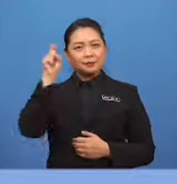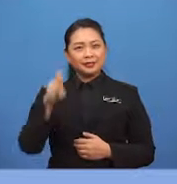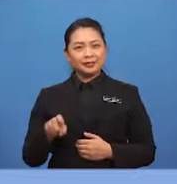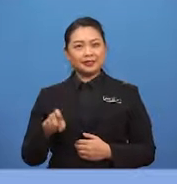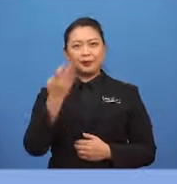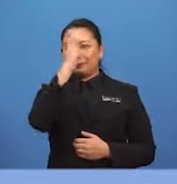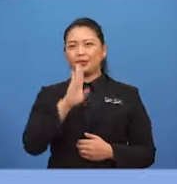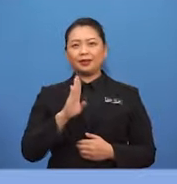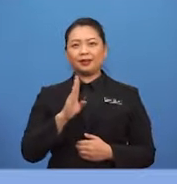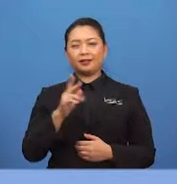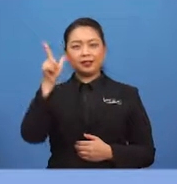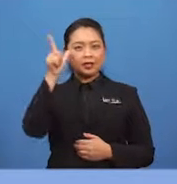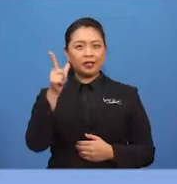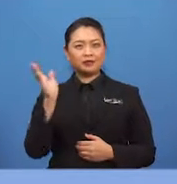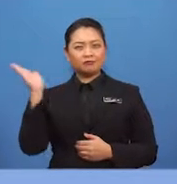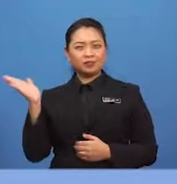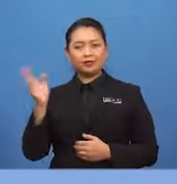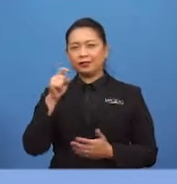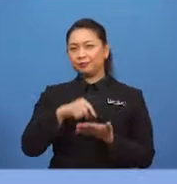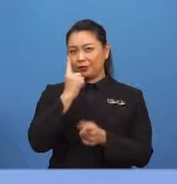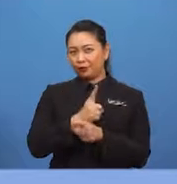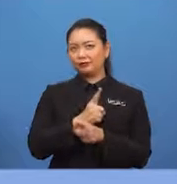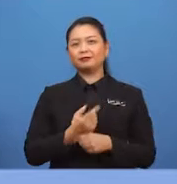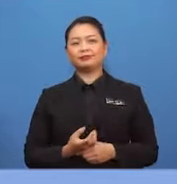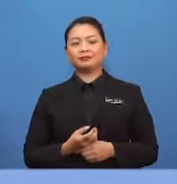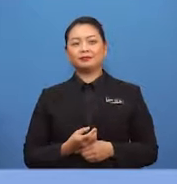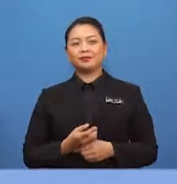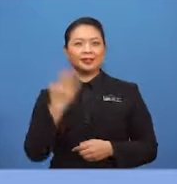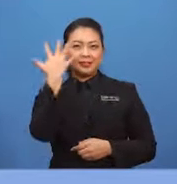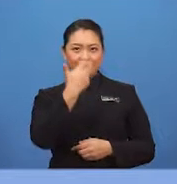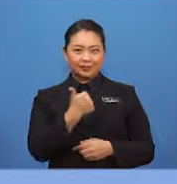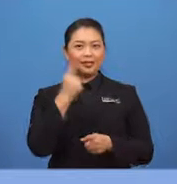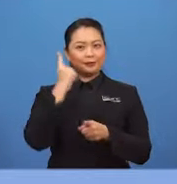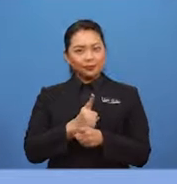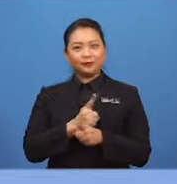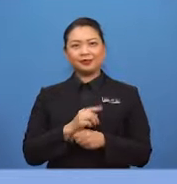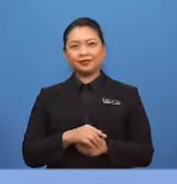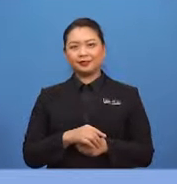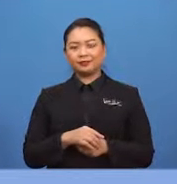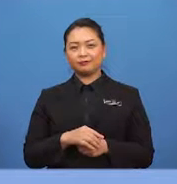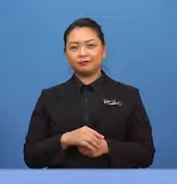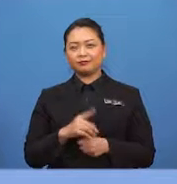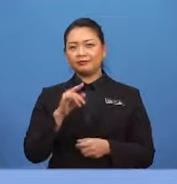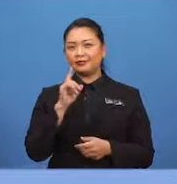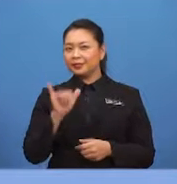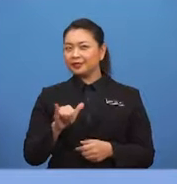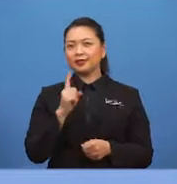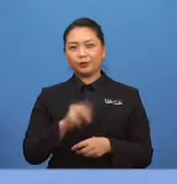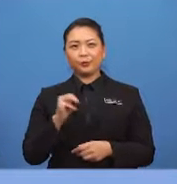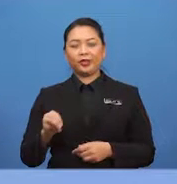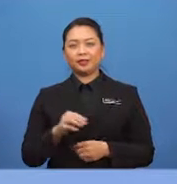mesti pernah lihat mangkuk-mangkuk ini, kan? Cantik, kan? Ya,